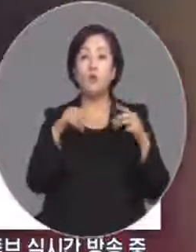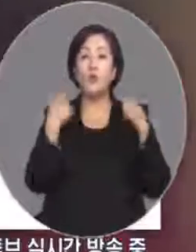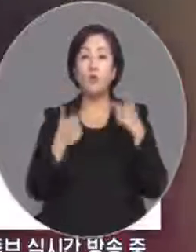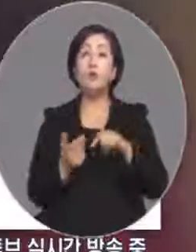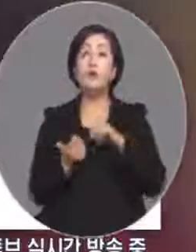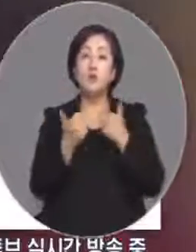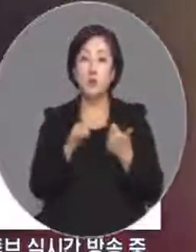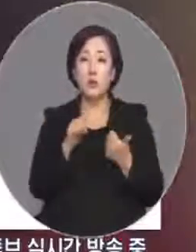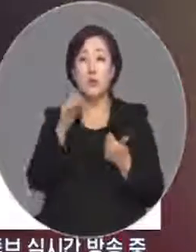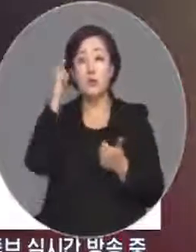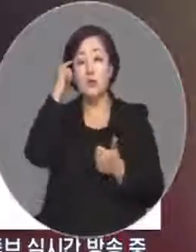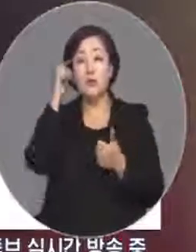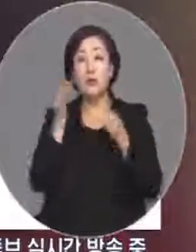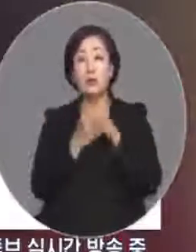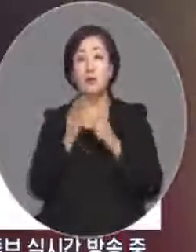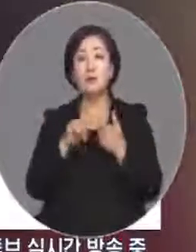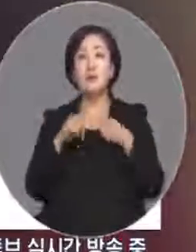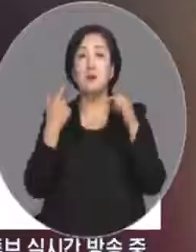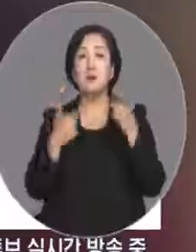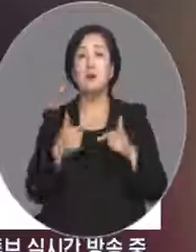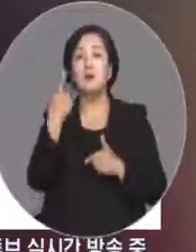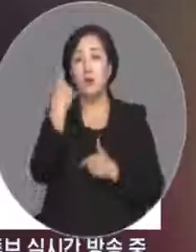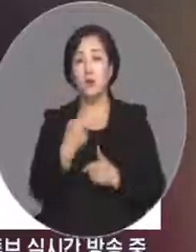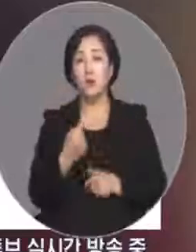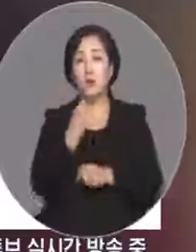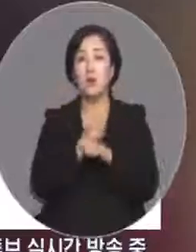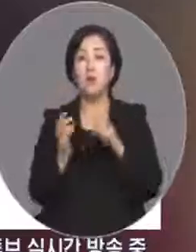공부도 o2o